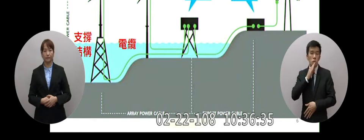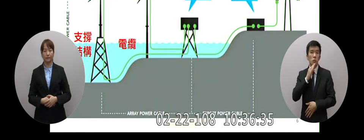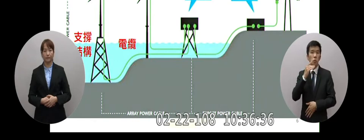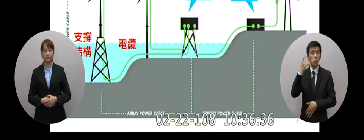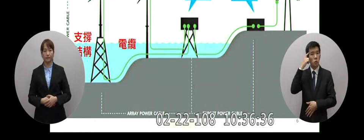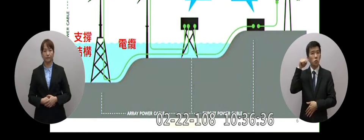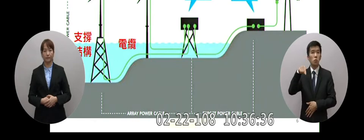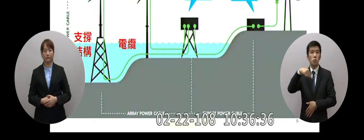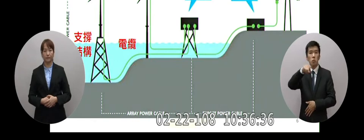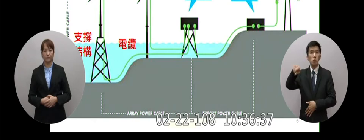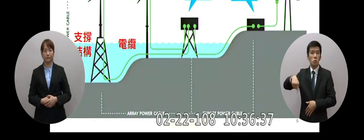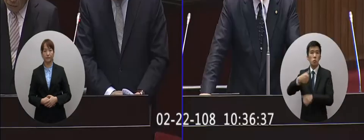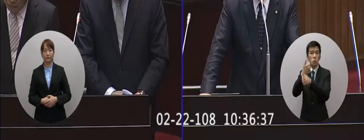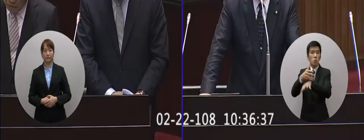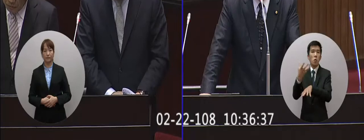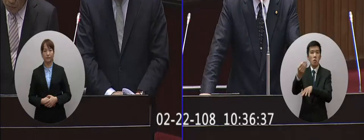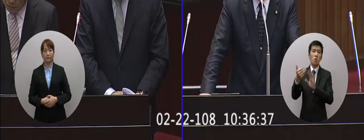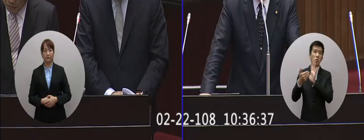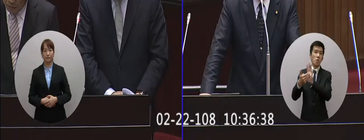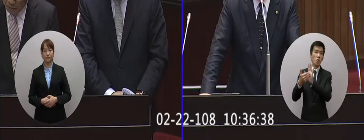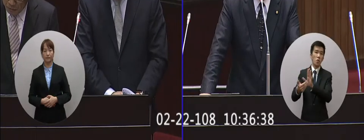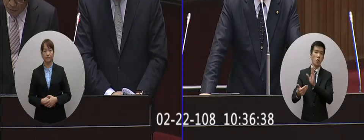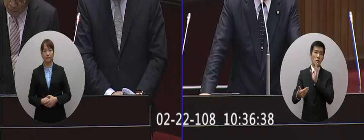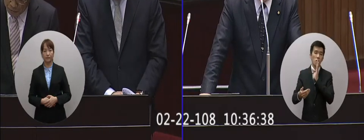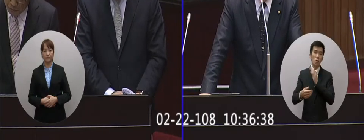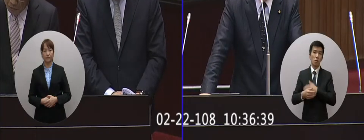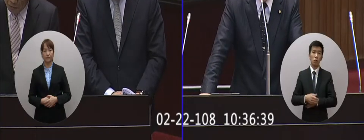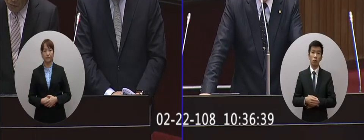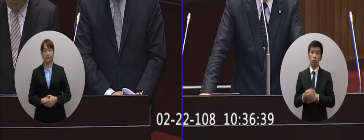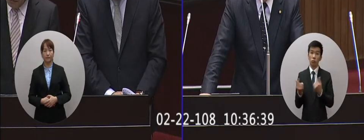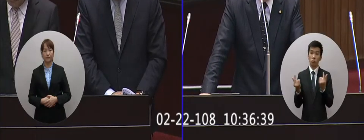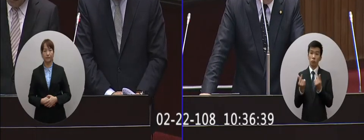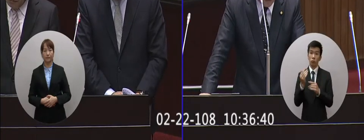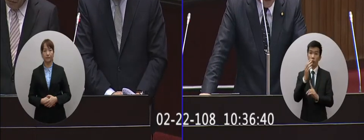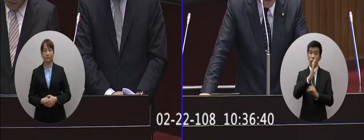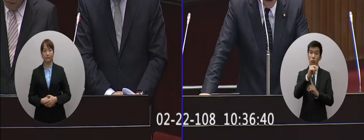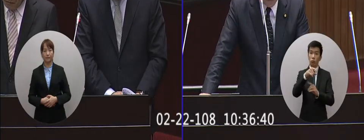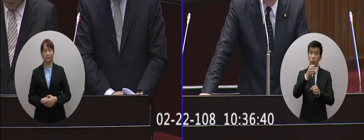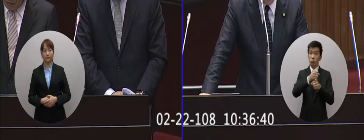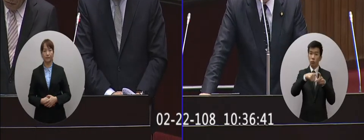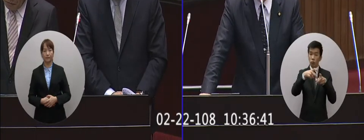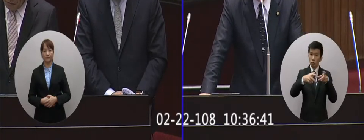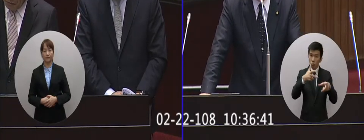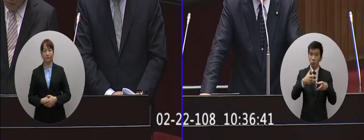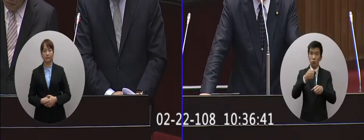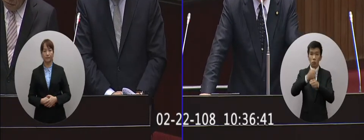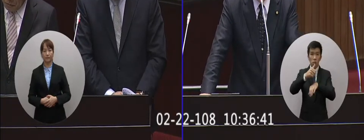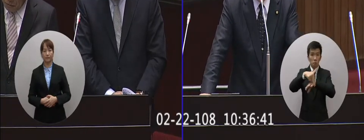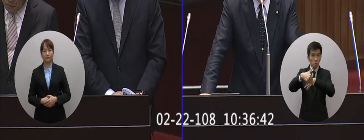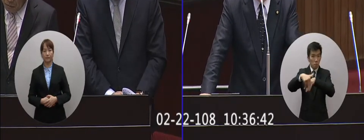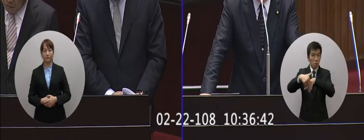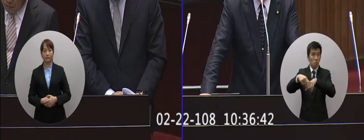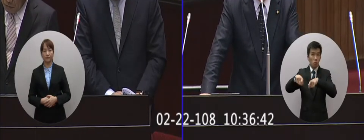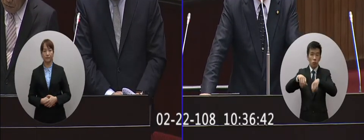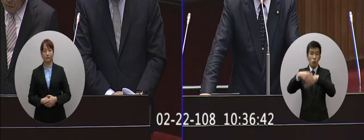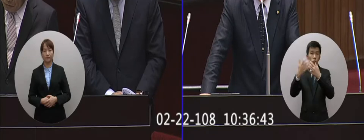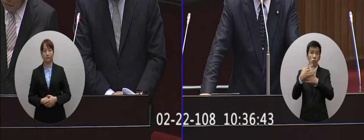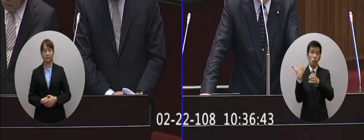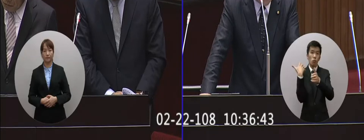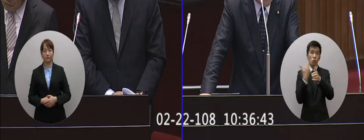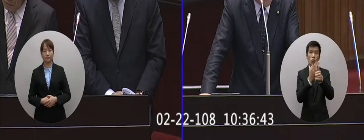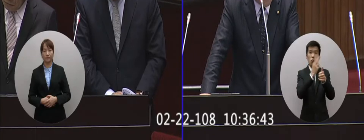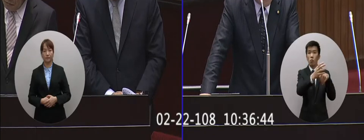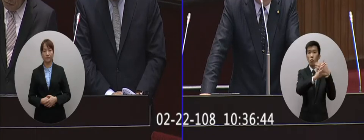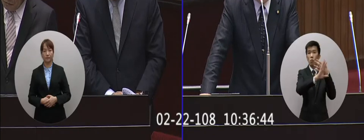验。所以将这些工作，不管是制造或者是工程设计的部分，都交由外国的